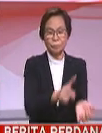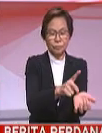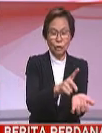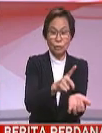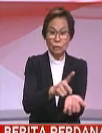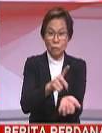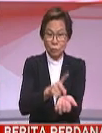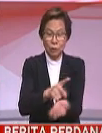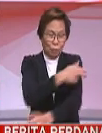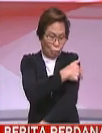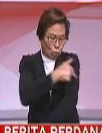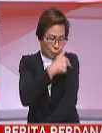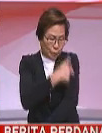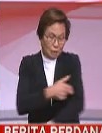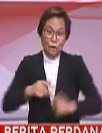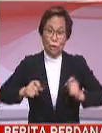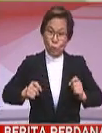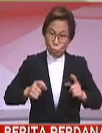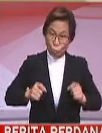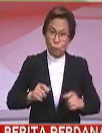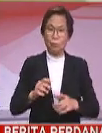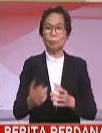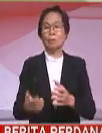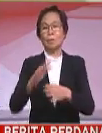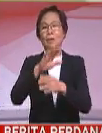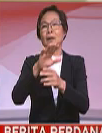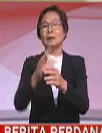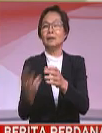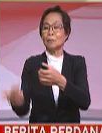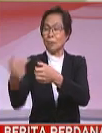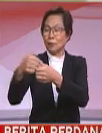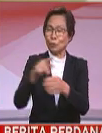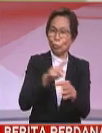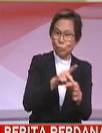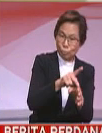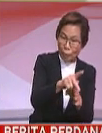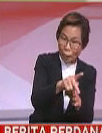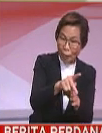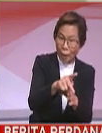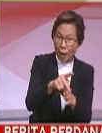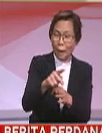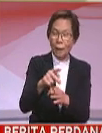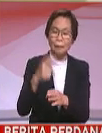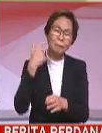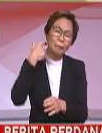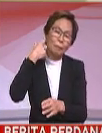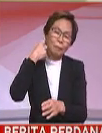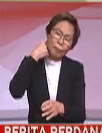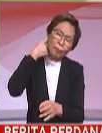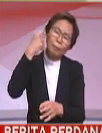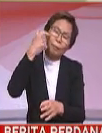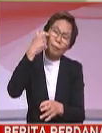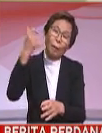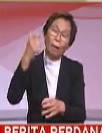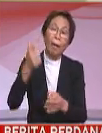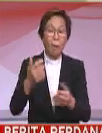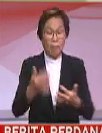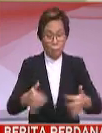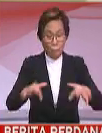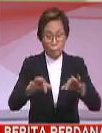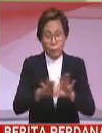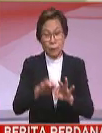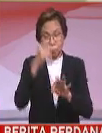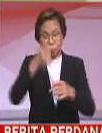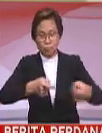Doktor-doktor di hospital swasta, termasuklah pakar bios dan sebagainya, sangat penting untuk mengendalikan